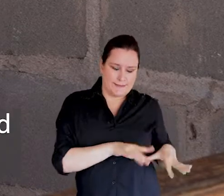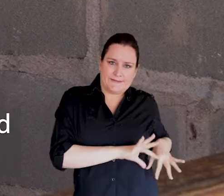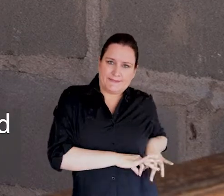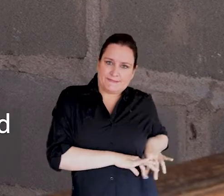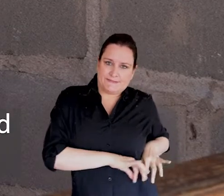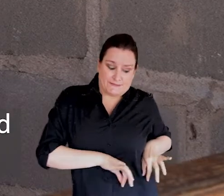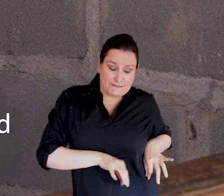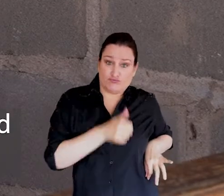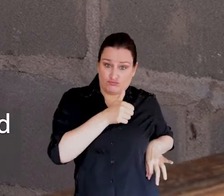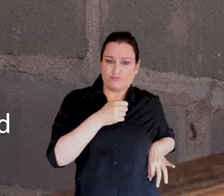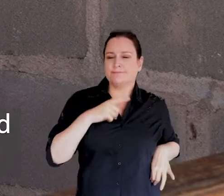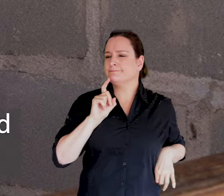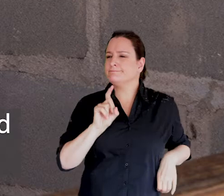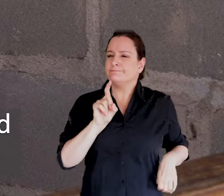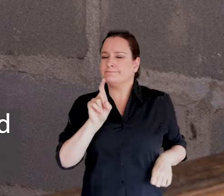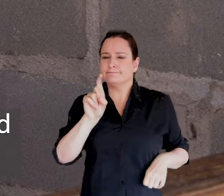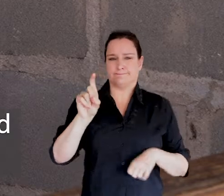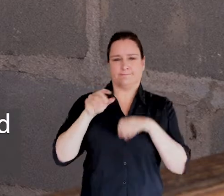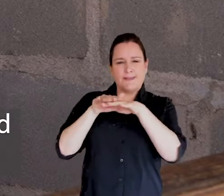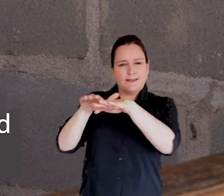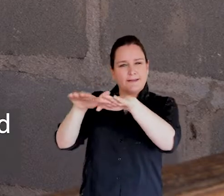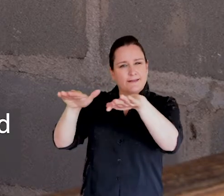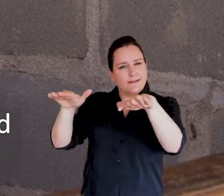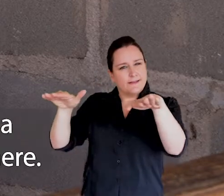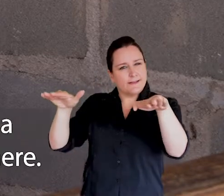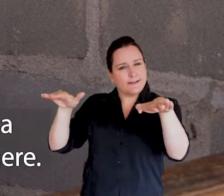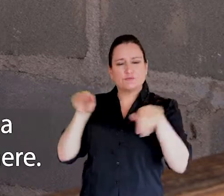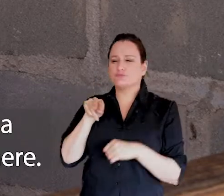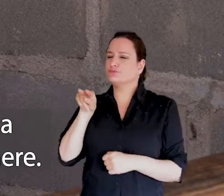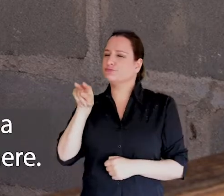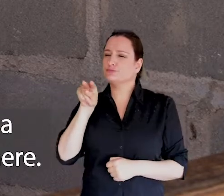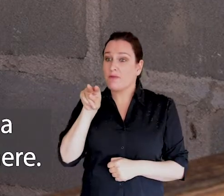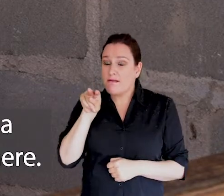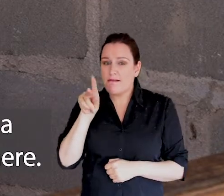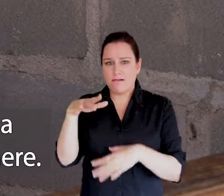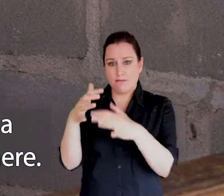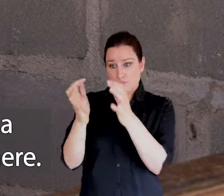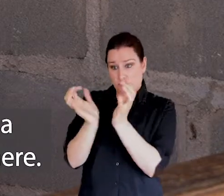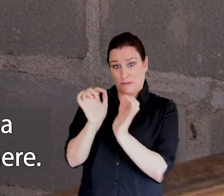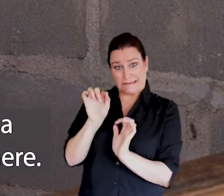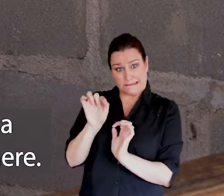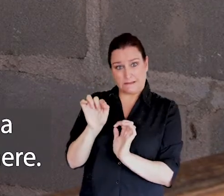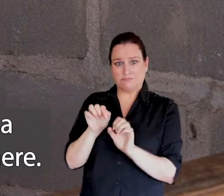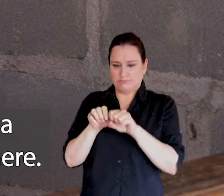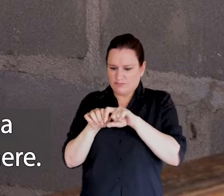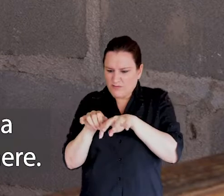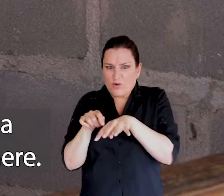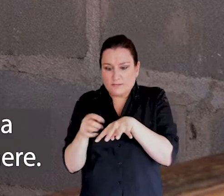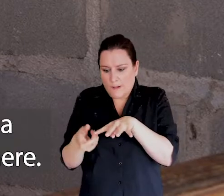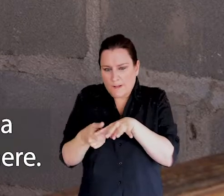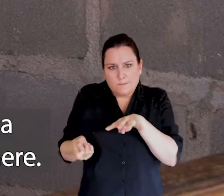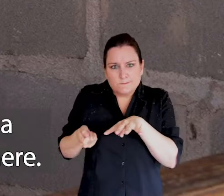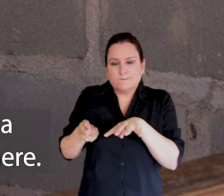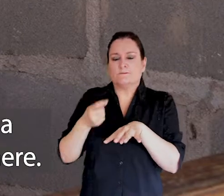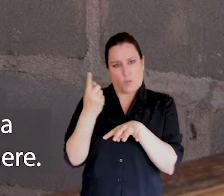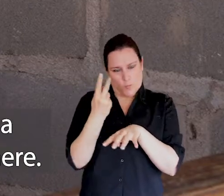altijd gewonderd hoe moet je hier vastgemaakt. Maar dan, als hij van een medicijnenbos